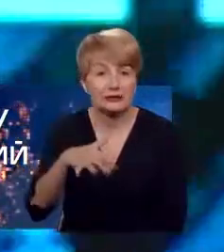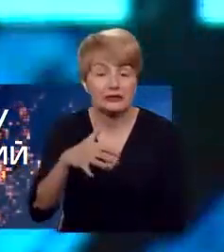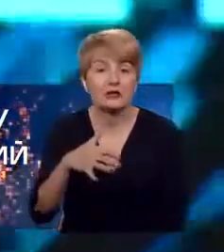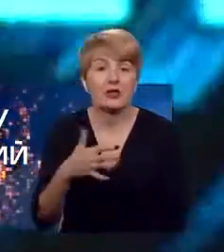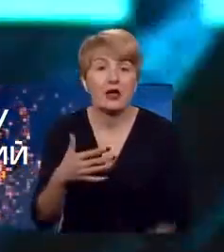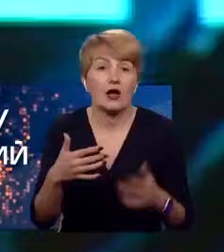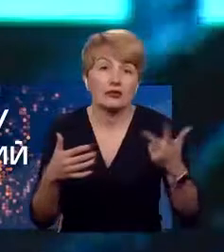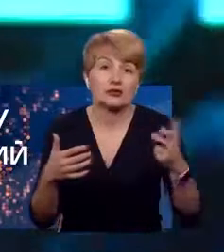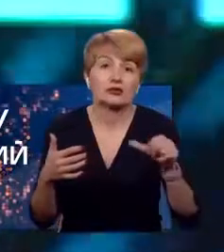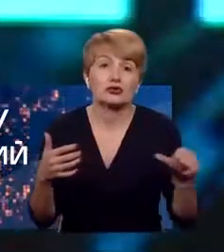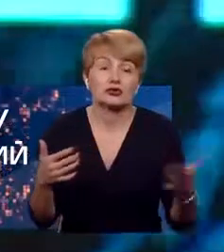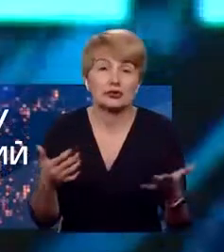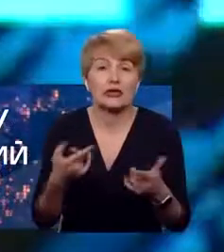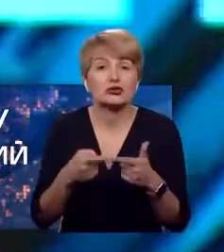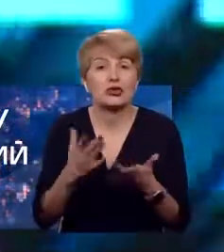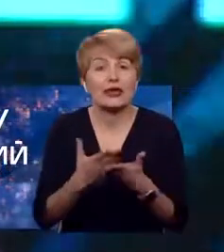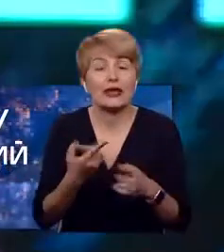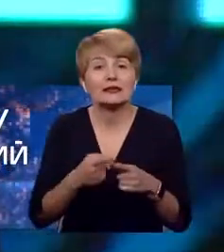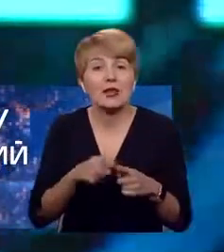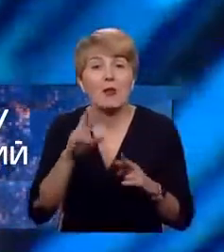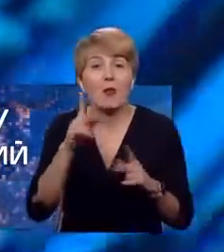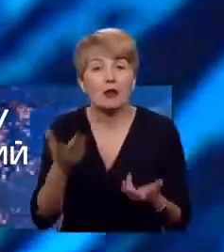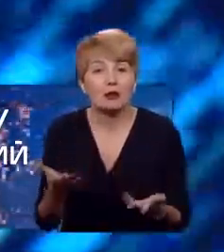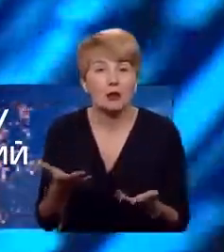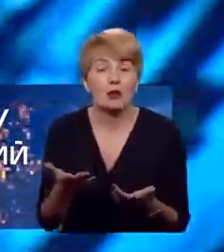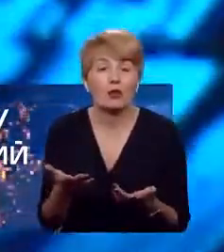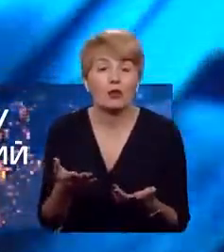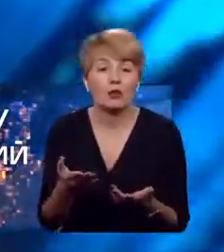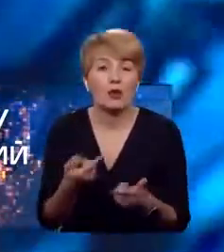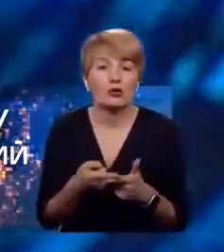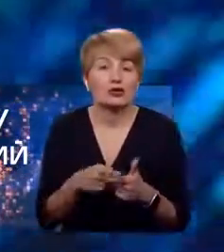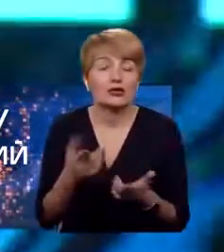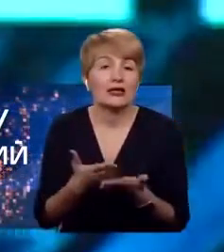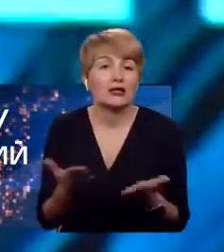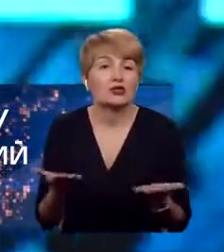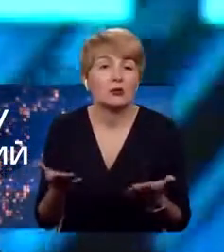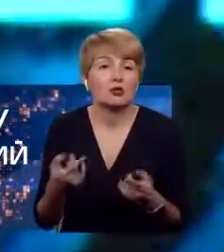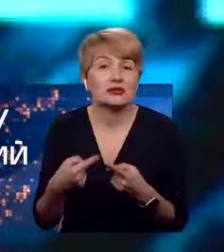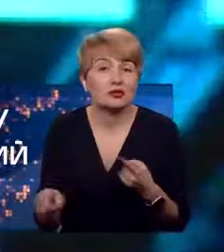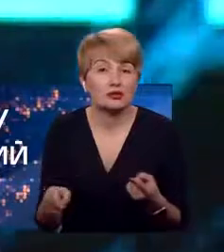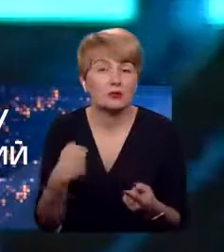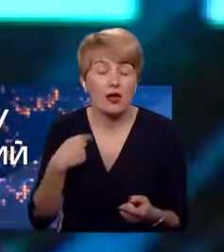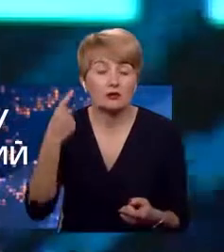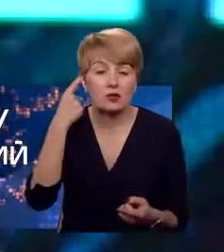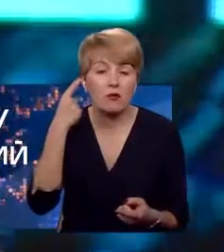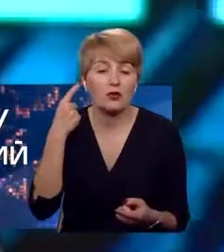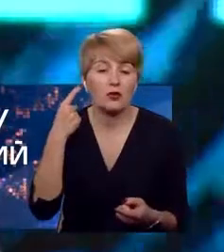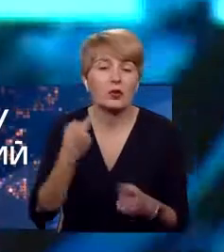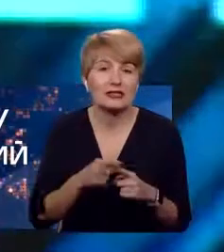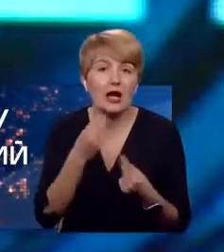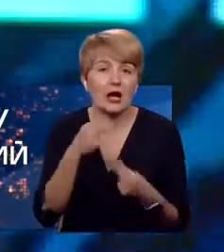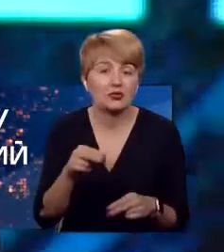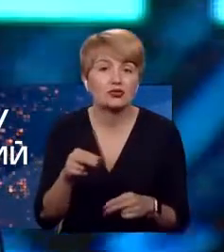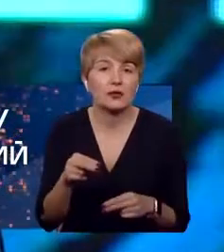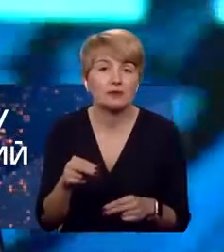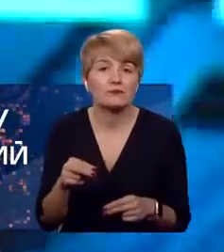450-360, чи є це прорахунком, чи є це помилкою, чи є це чимось іншим, я думаю, це краще